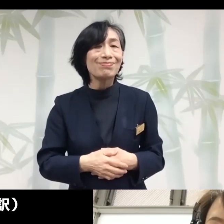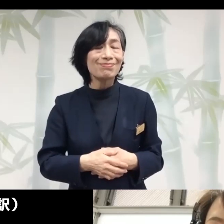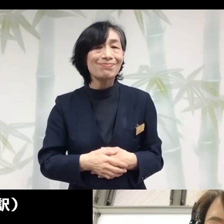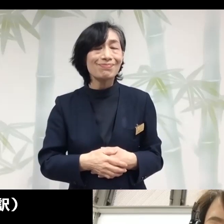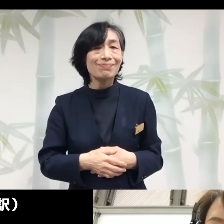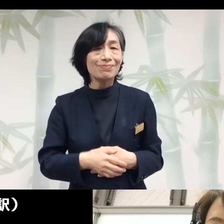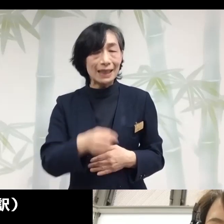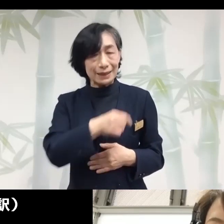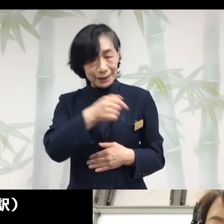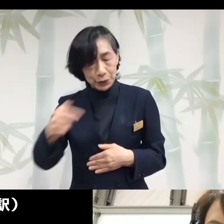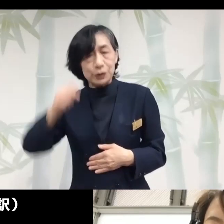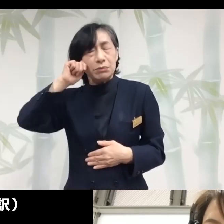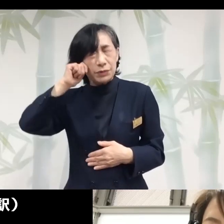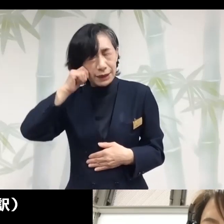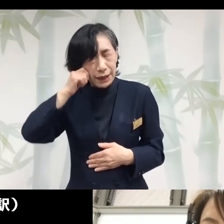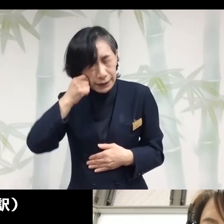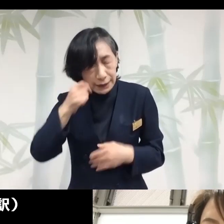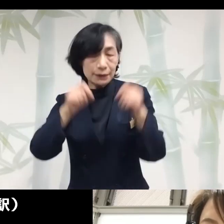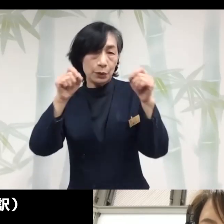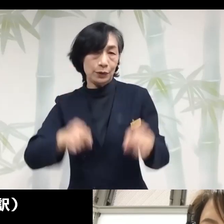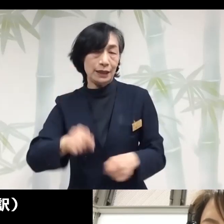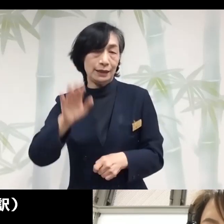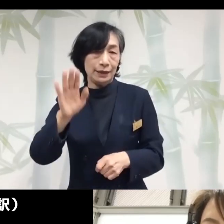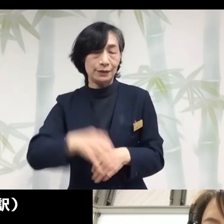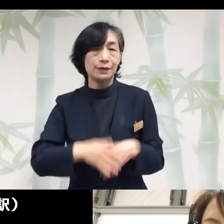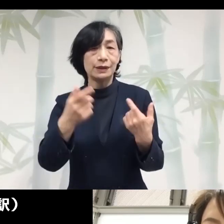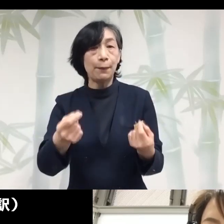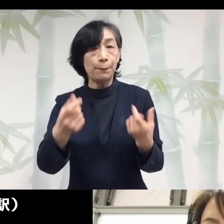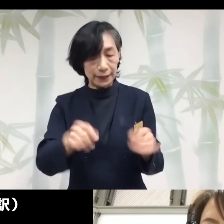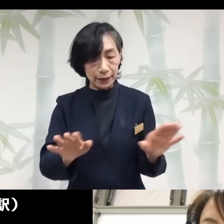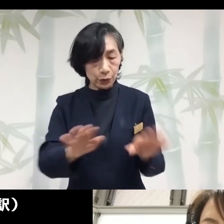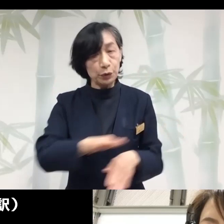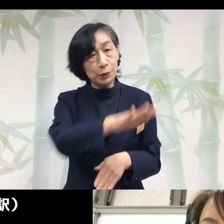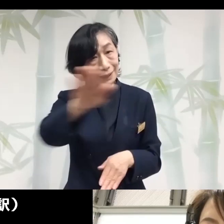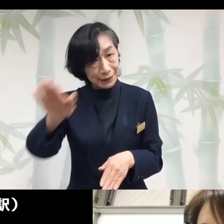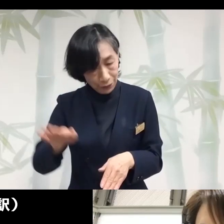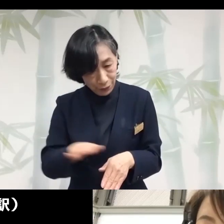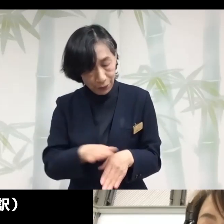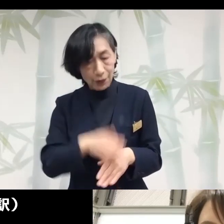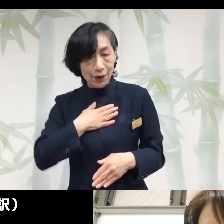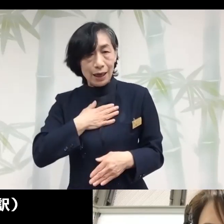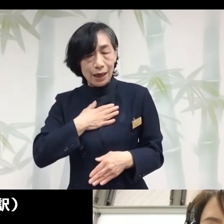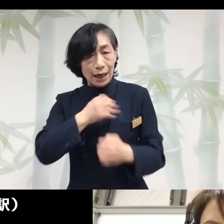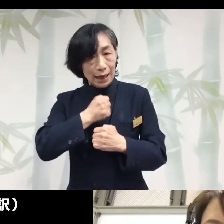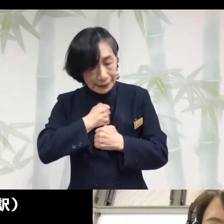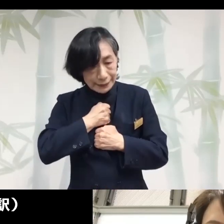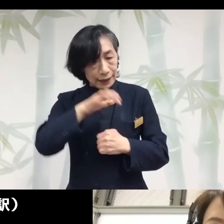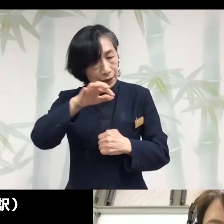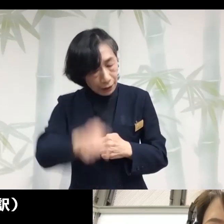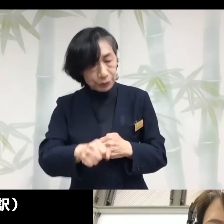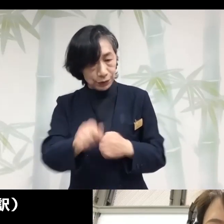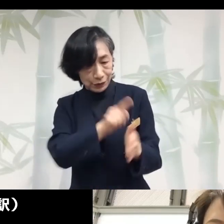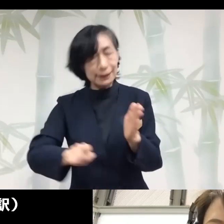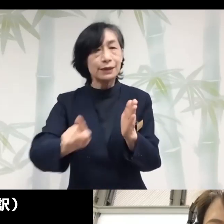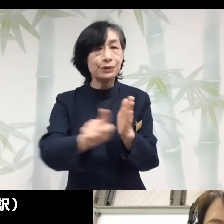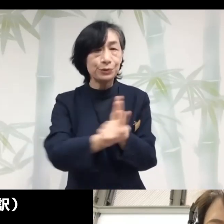まあ、非常に難しいんですけれども、やっぱり子どもたちの安全確保ということが最優先